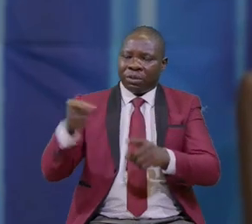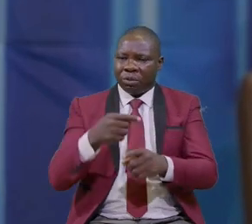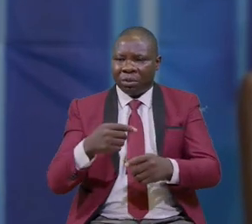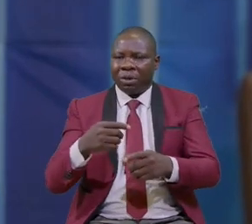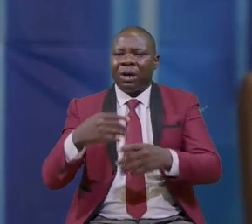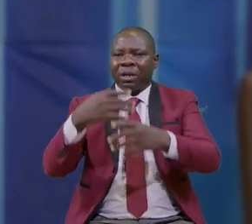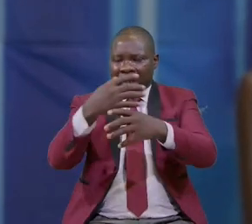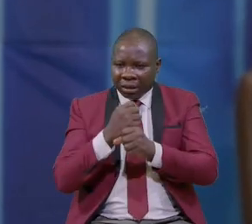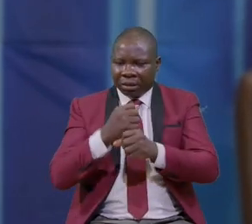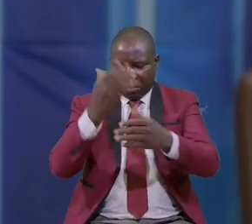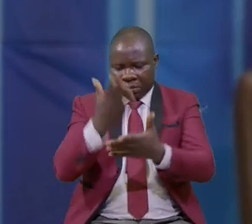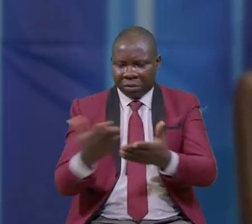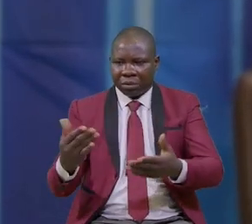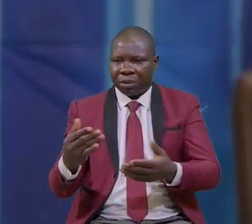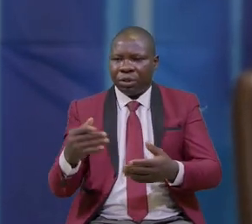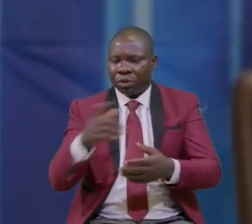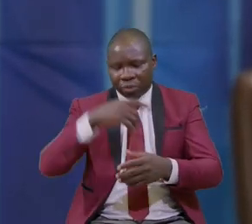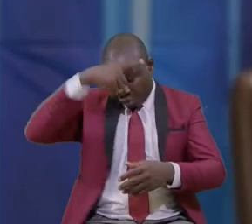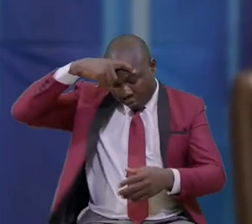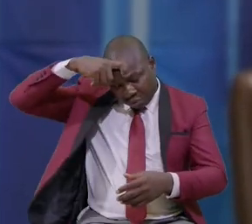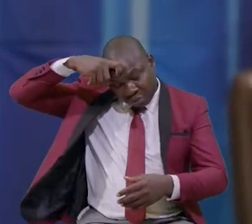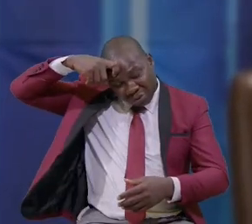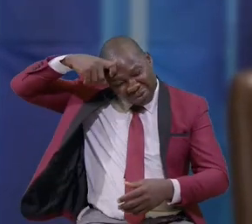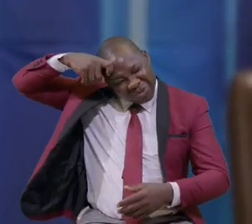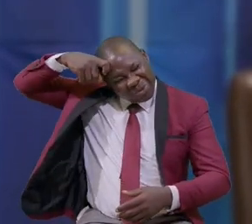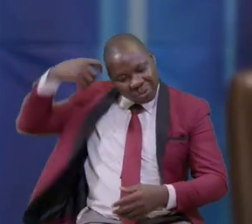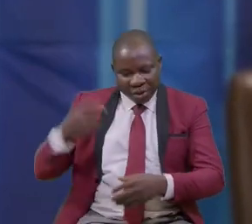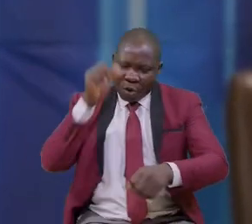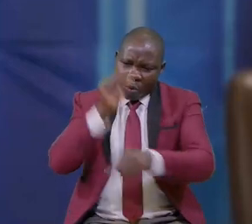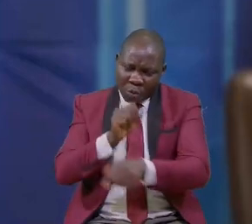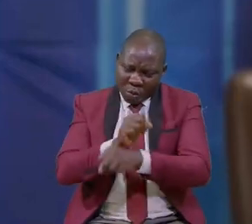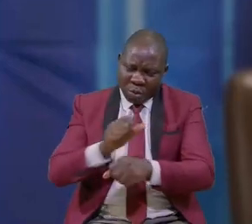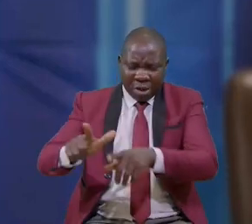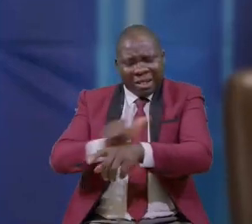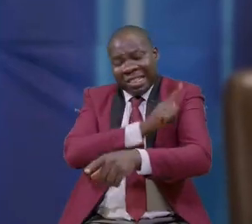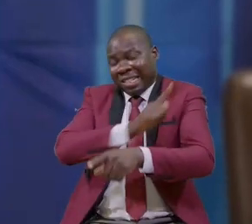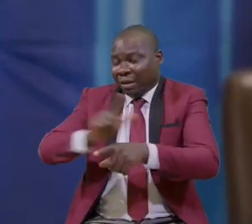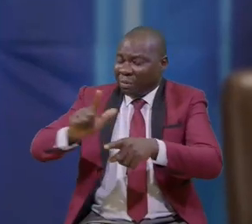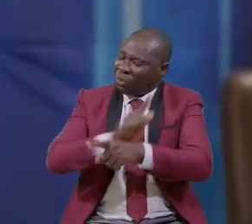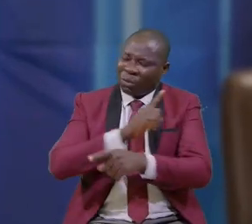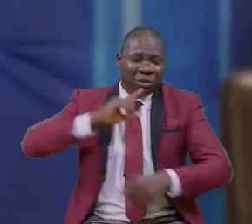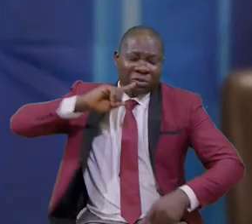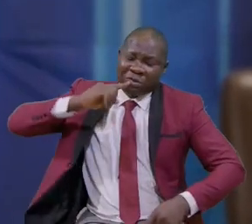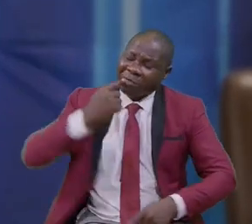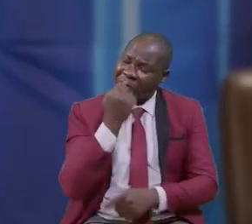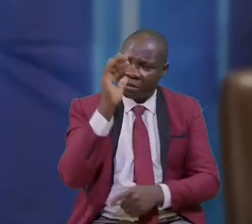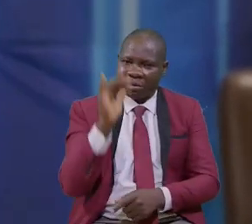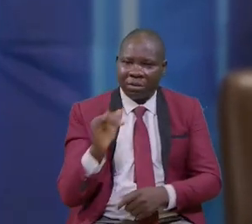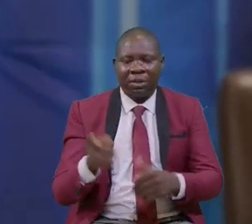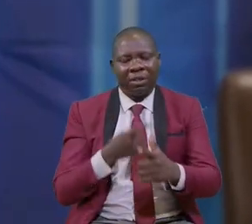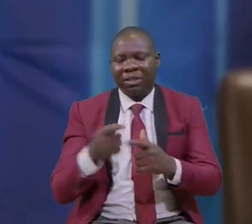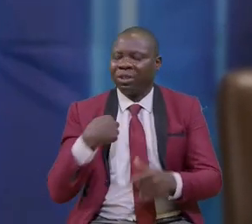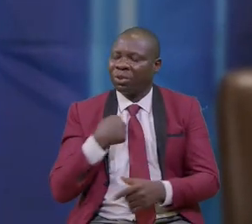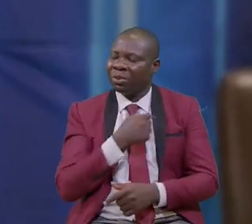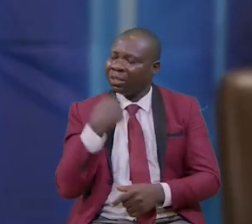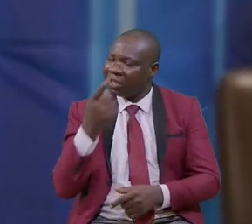travailles, tu étudies, tu sues et tu travailles dur. Maintenant, dis d'accord, tu as atteint